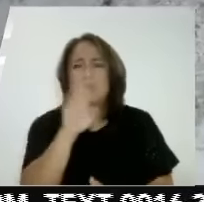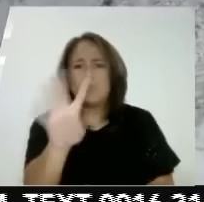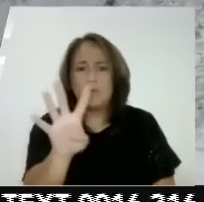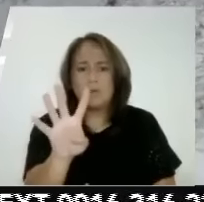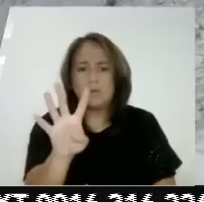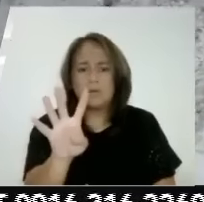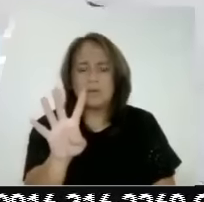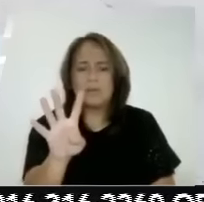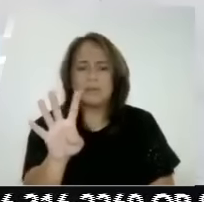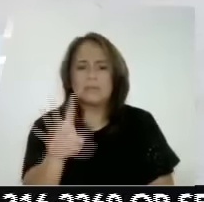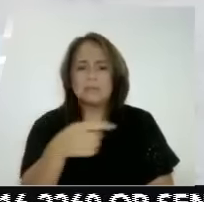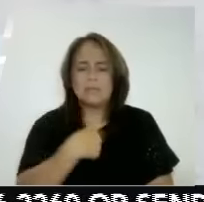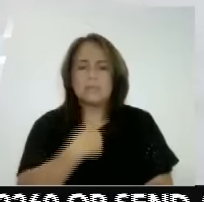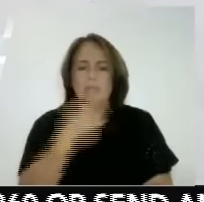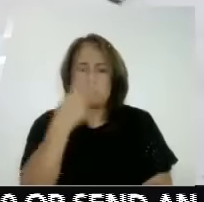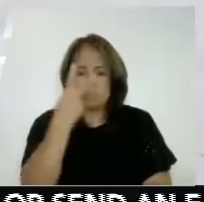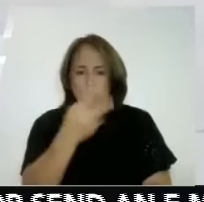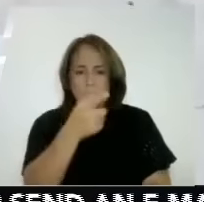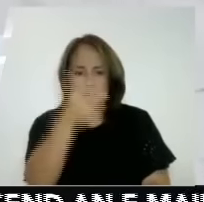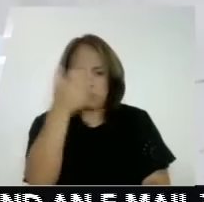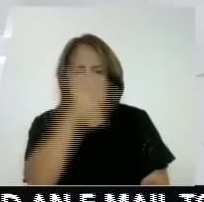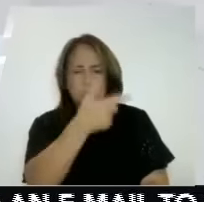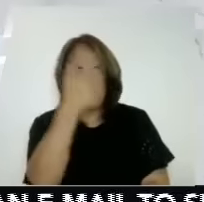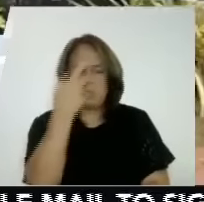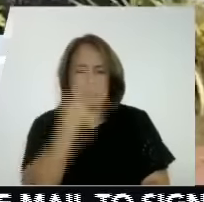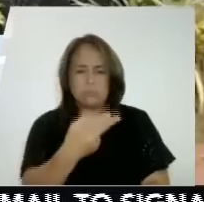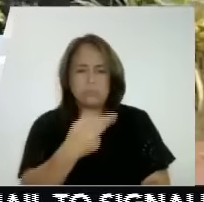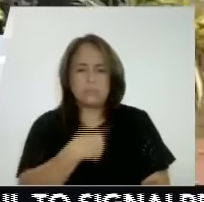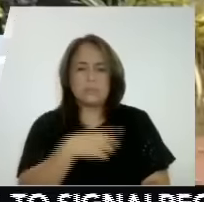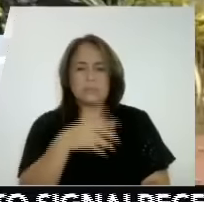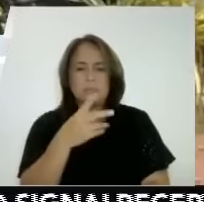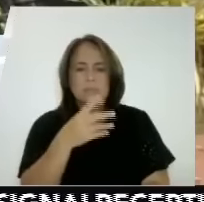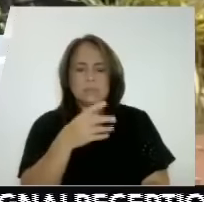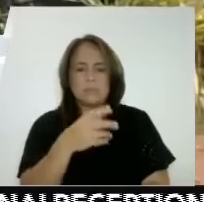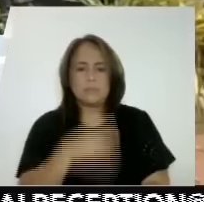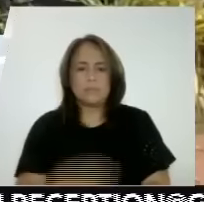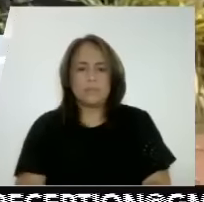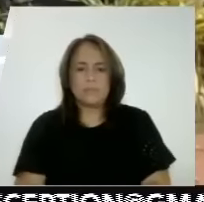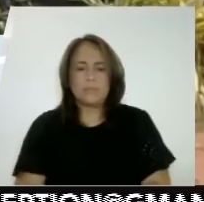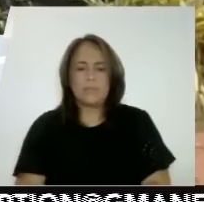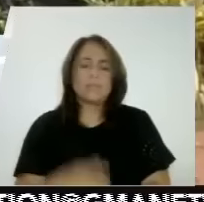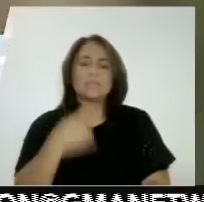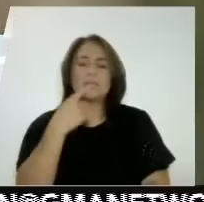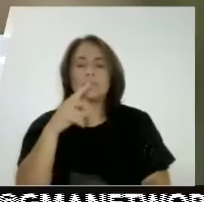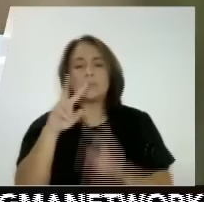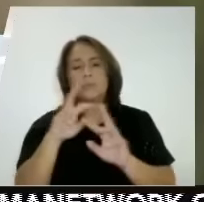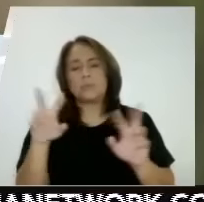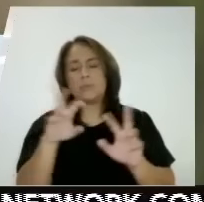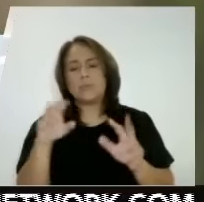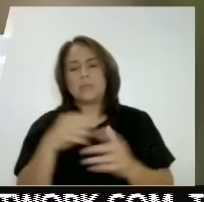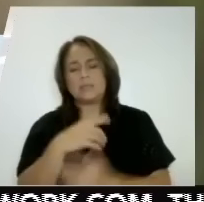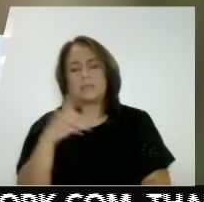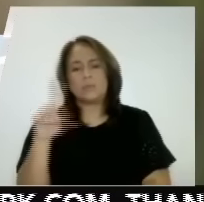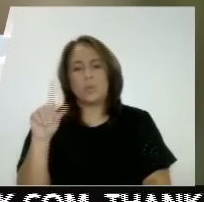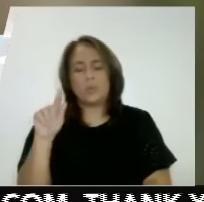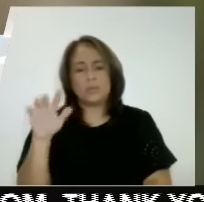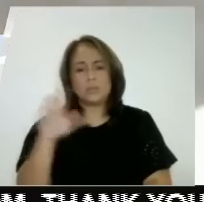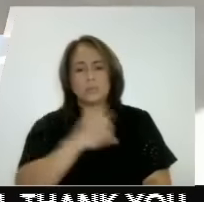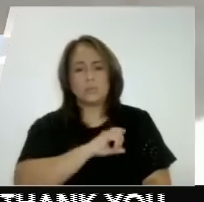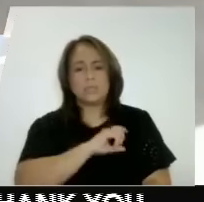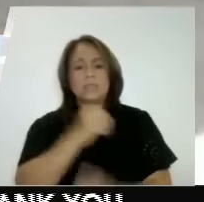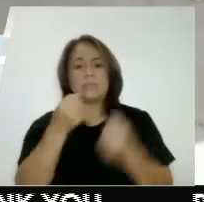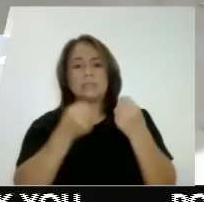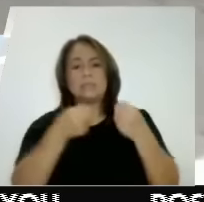11 basyo ng bala mula sa M16 rifle ang nakuha sa crime scene. Batay sa investigasyon ng Dolores Police, driver sa munisipyo si